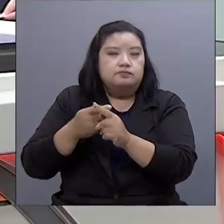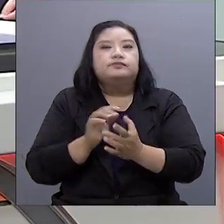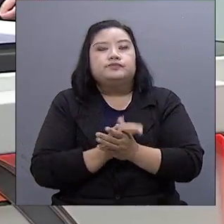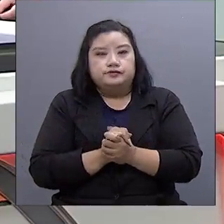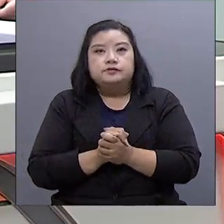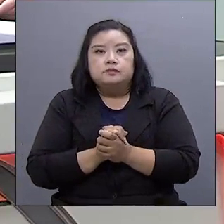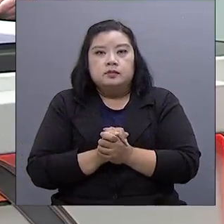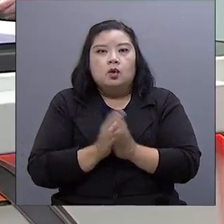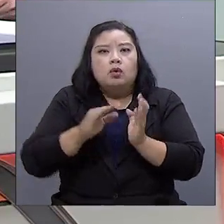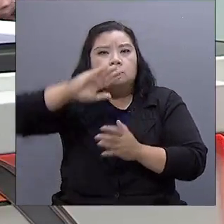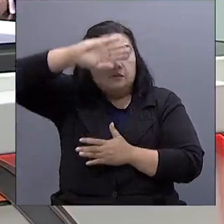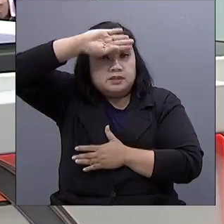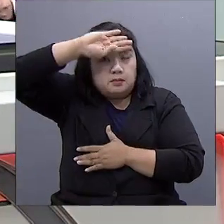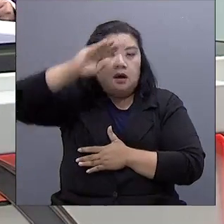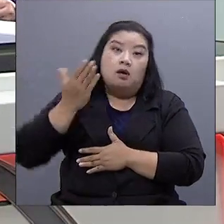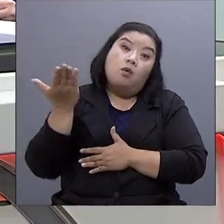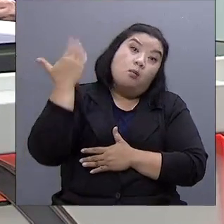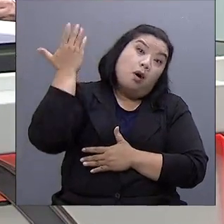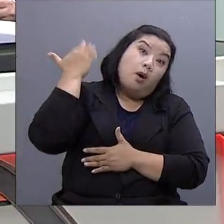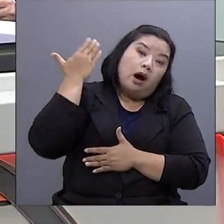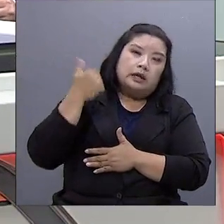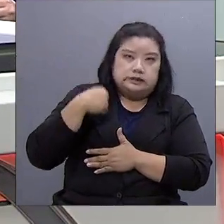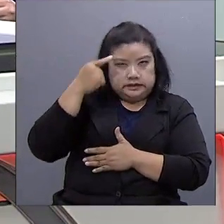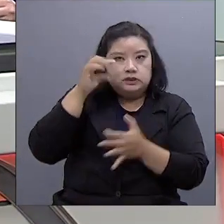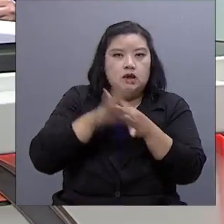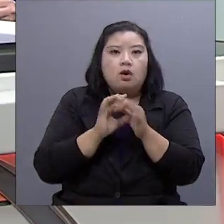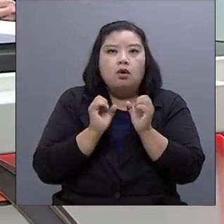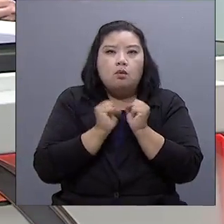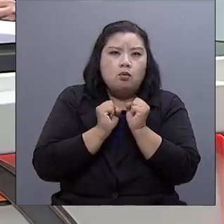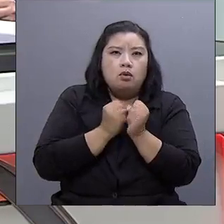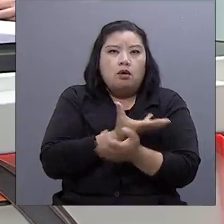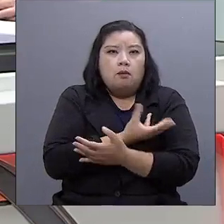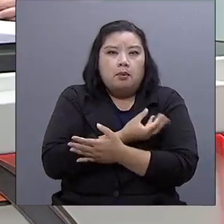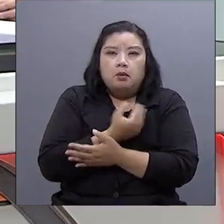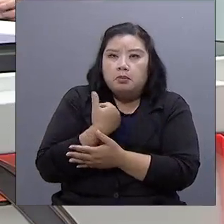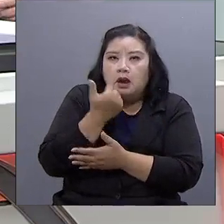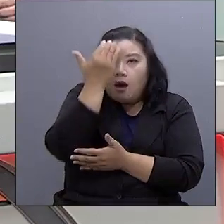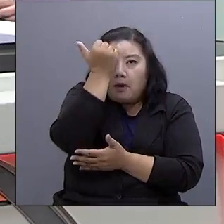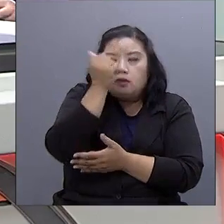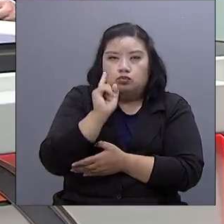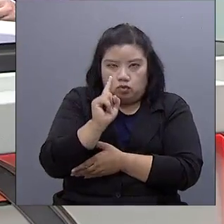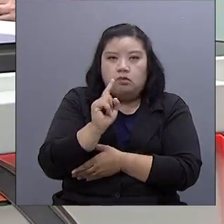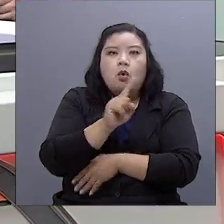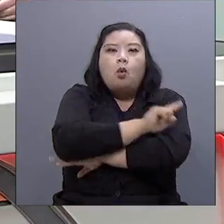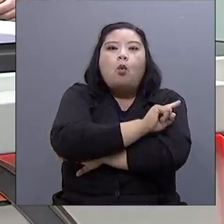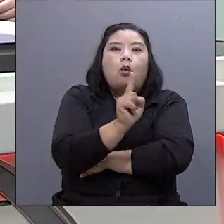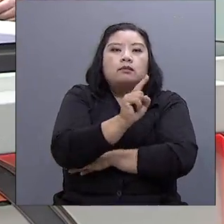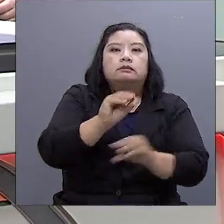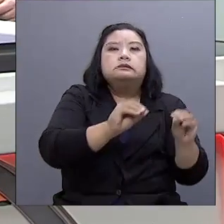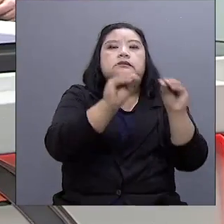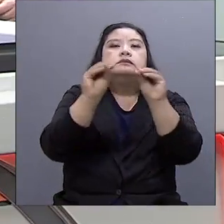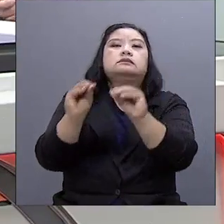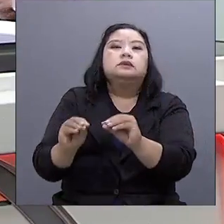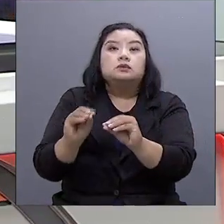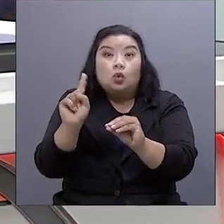ียกได้ว่าคนป่วยหลายคนเมื่อวานนี้ค่อนข้างที่จะตกใจค่ะเพราะว่าในบางส่วนจำเป็นที่จะต้องถูกเลื่อนนัดออกไปนะคะโดย